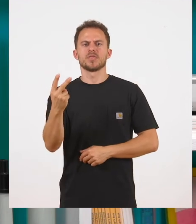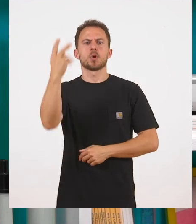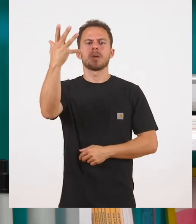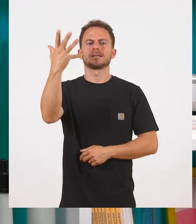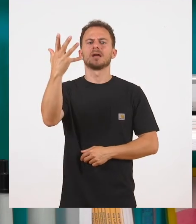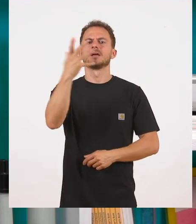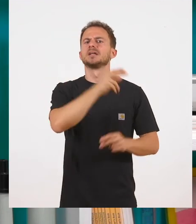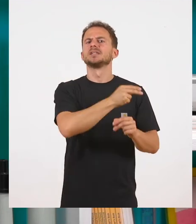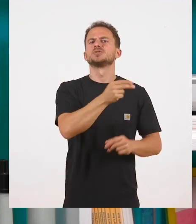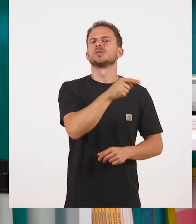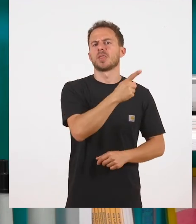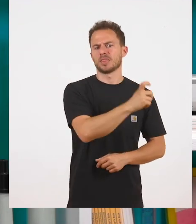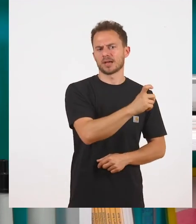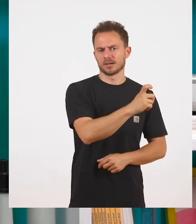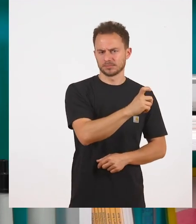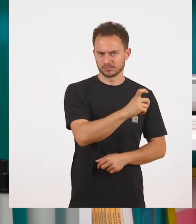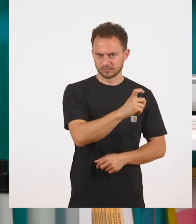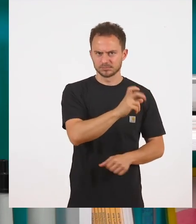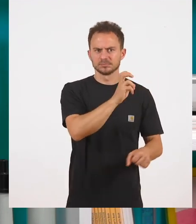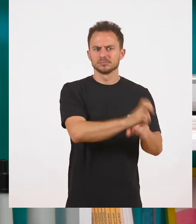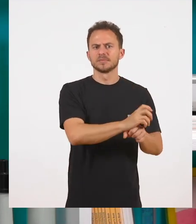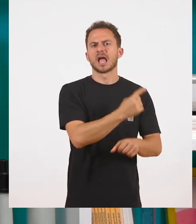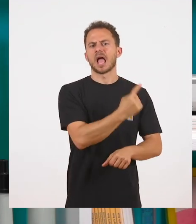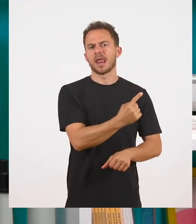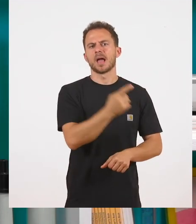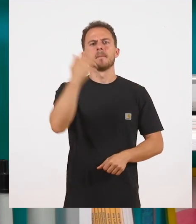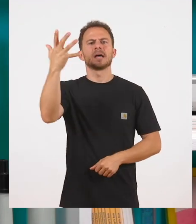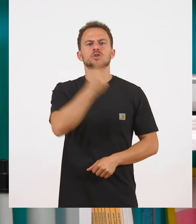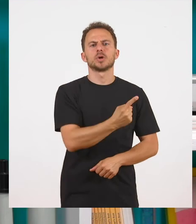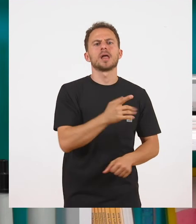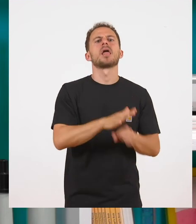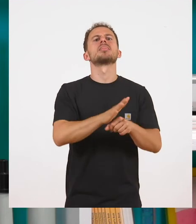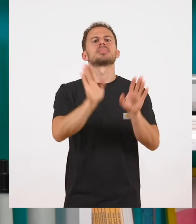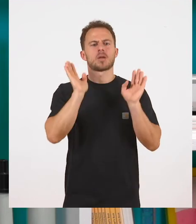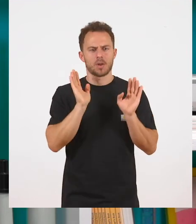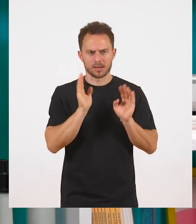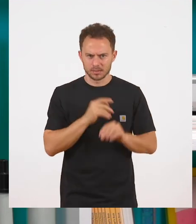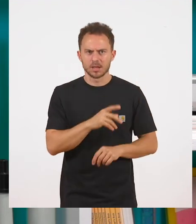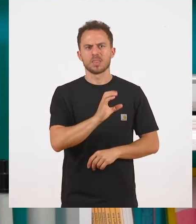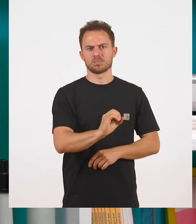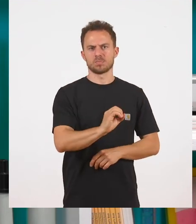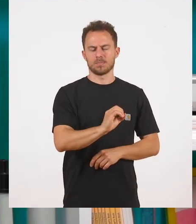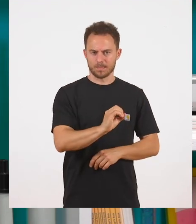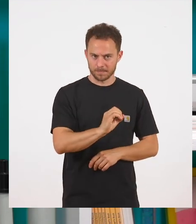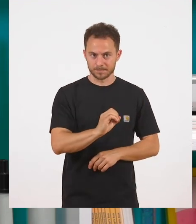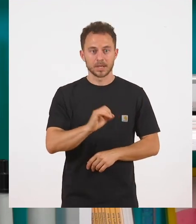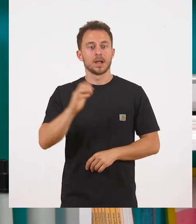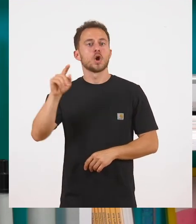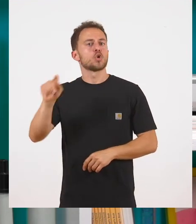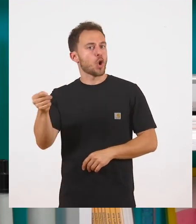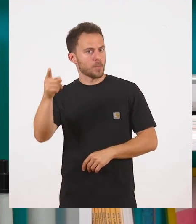5, 10. Περισσεύει 1. Το 5 χωράει στο 1? Όχι. 0 κόμμα.